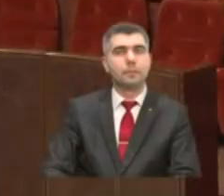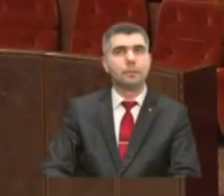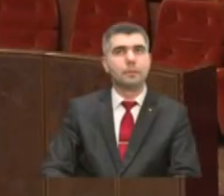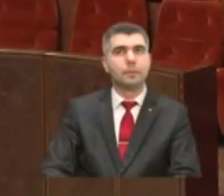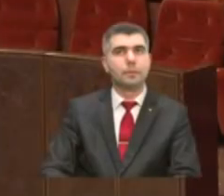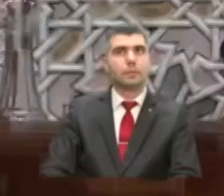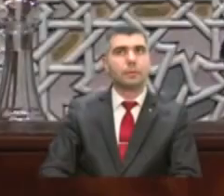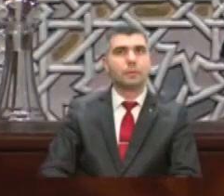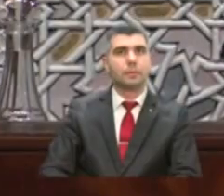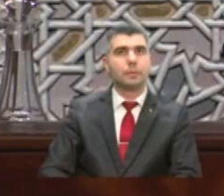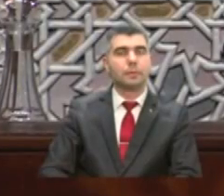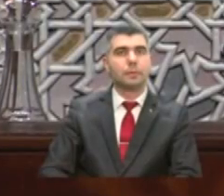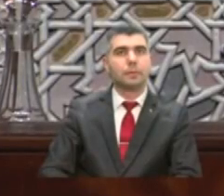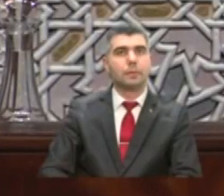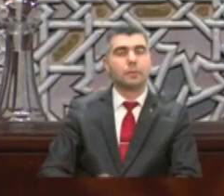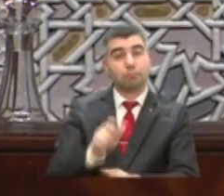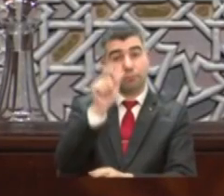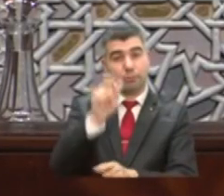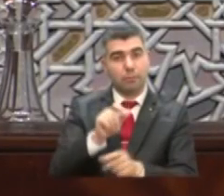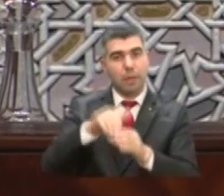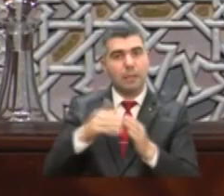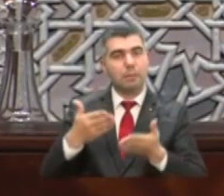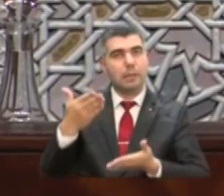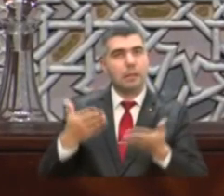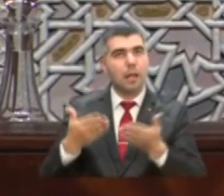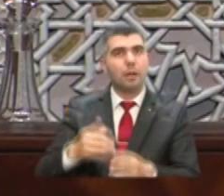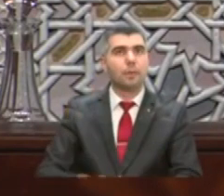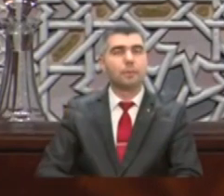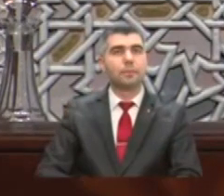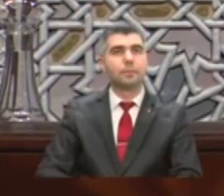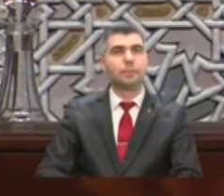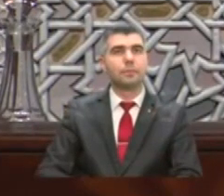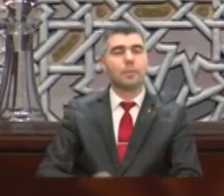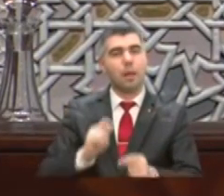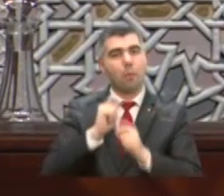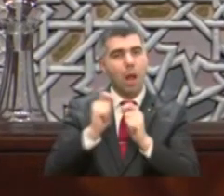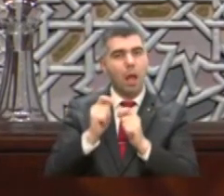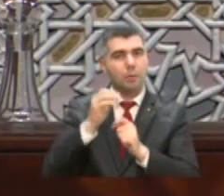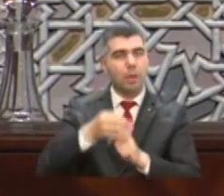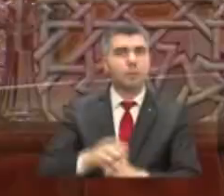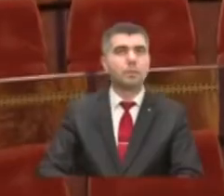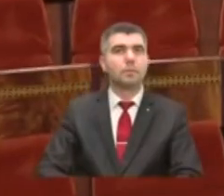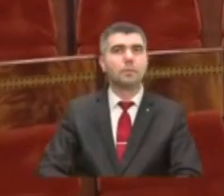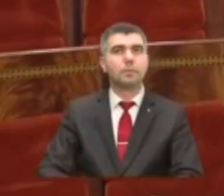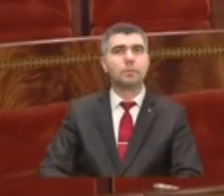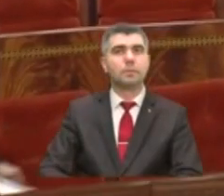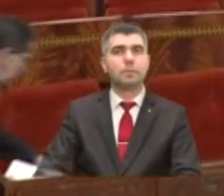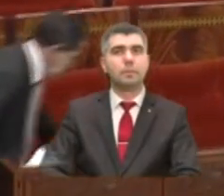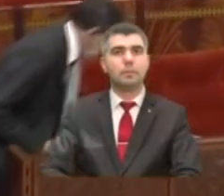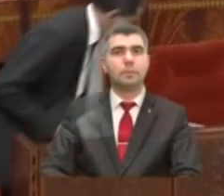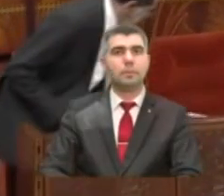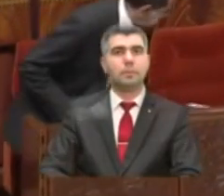كلمة للسيد نائب إسماعيل البقالي لتقديم التعقيب عن ما ورد